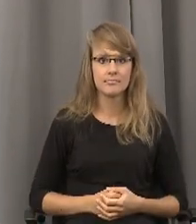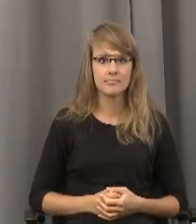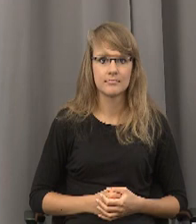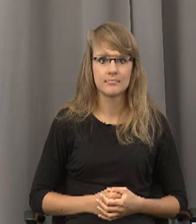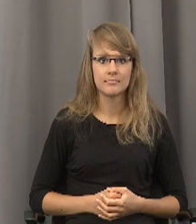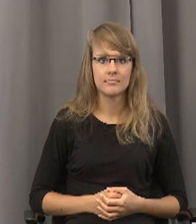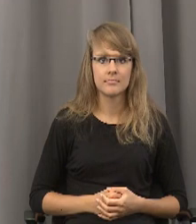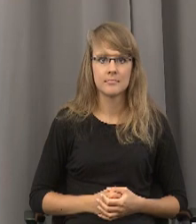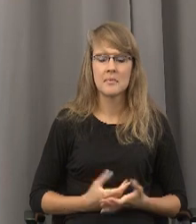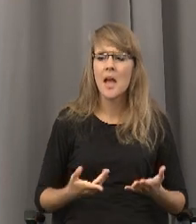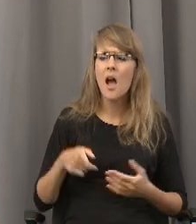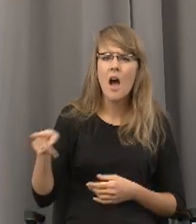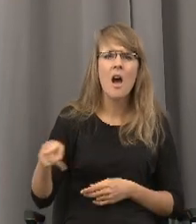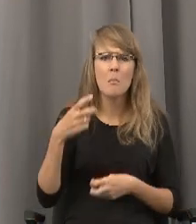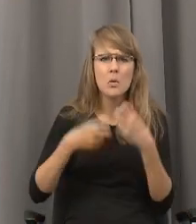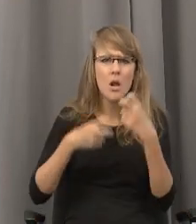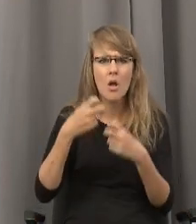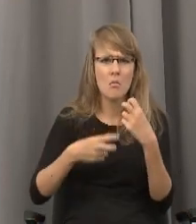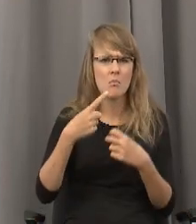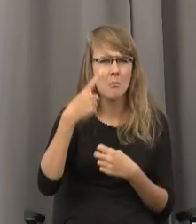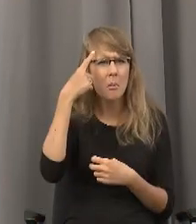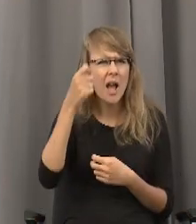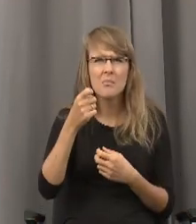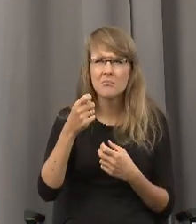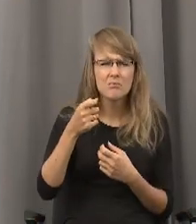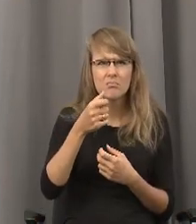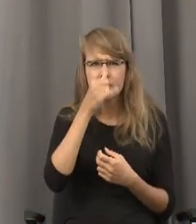I z czego wynikają kłopoty z pamięcią? Na tak postawione pytanie,